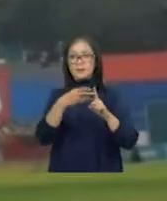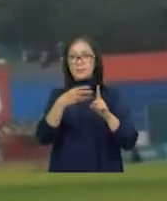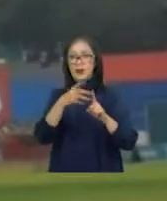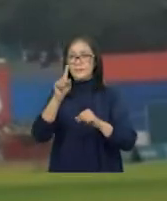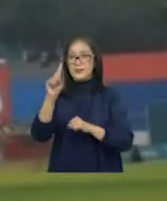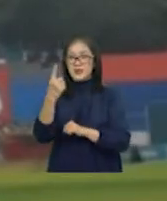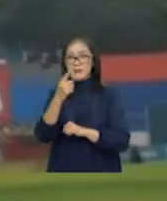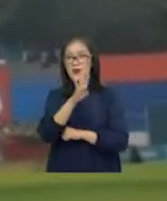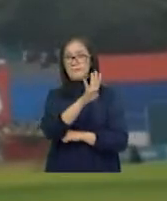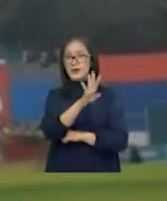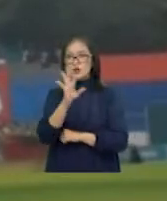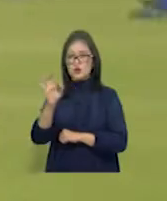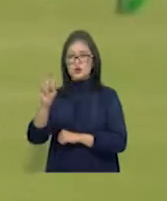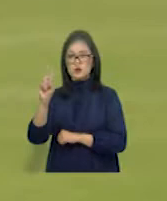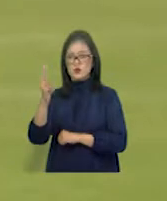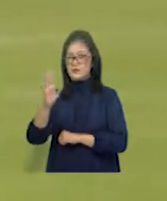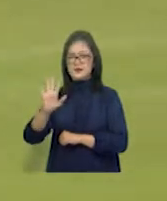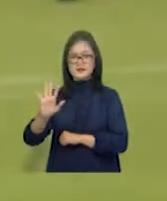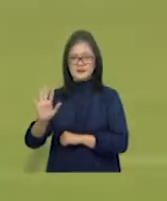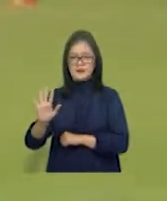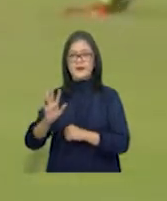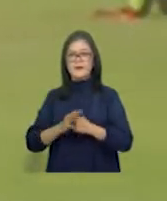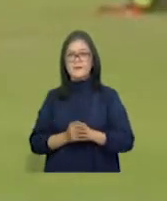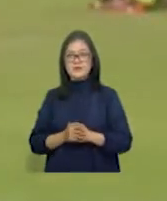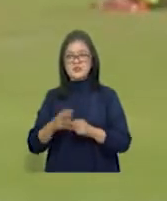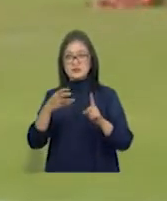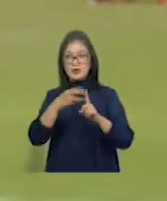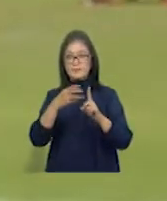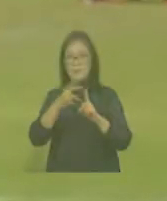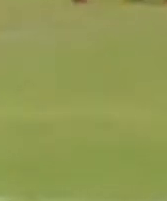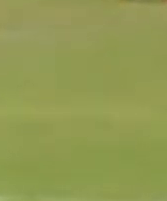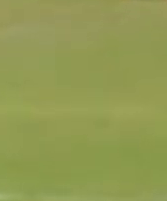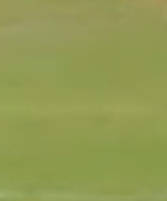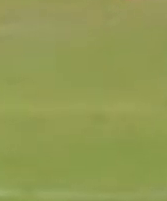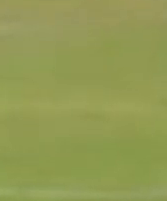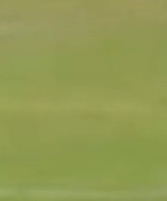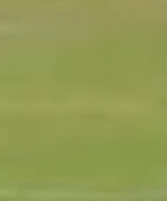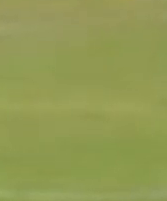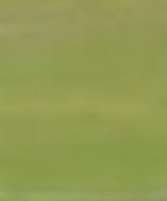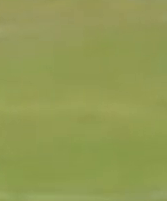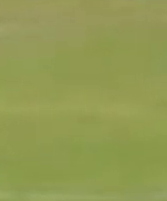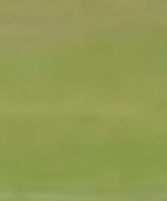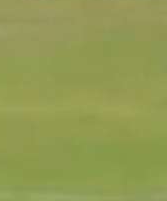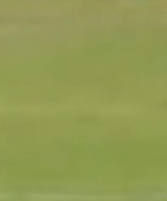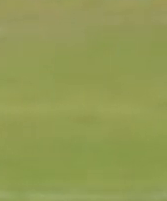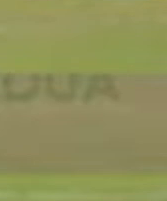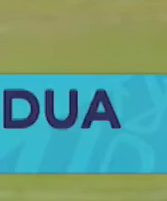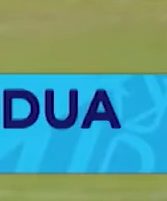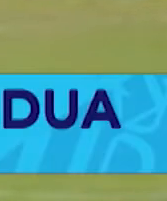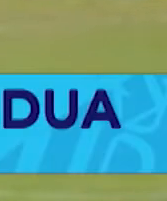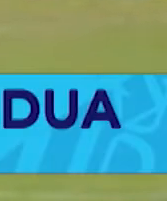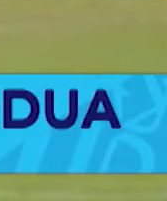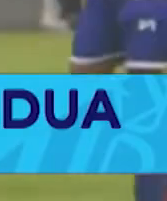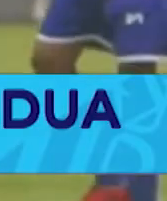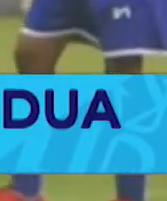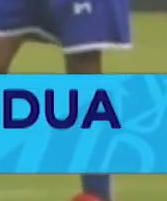4-0 tidak berubah. Babak kedua, timnas Indonesia terus menggembur pertahanan Kamboja. Hasilnya 3 gol tambahan